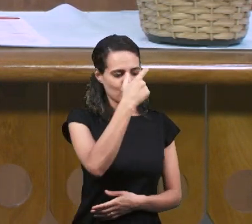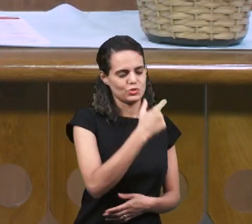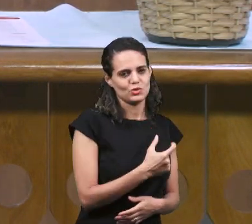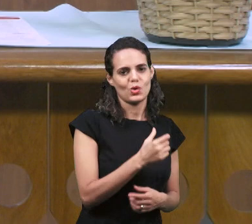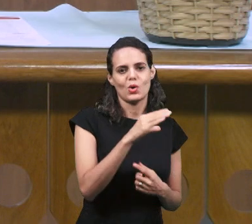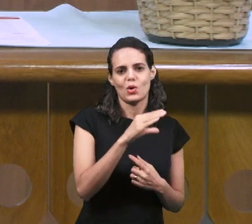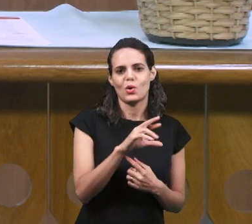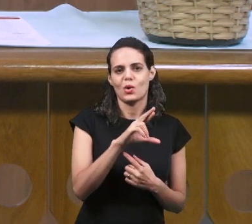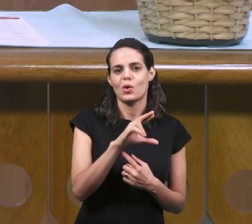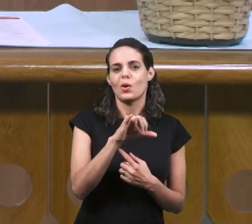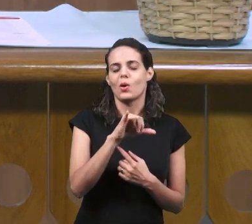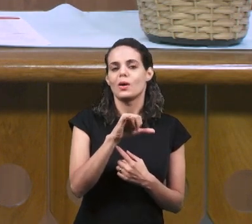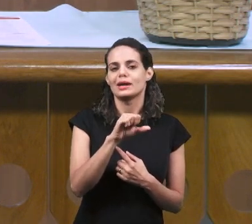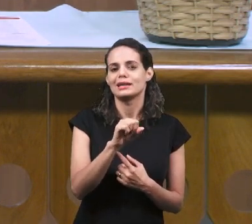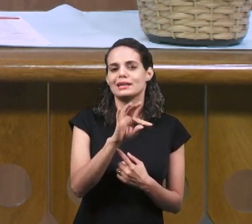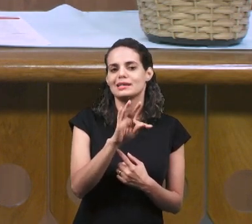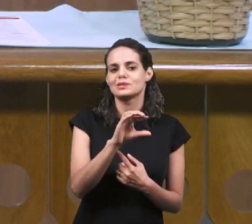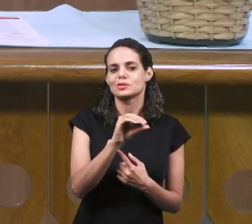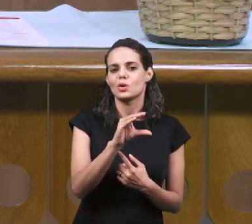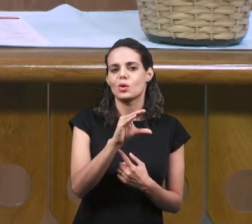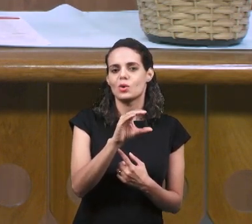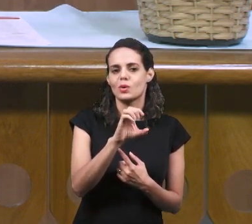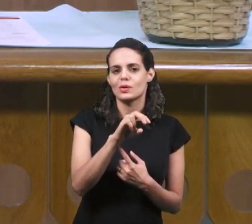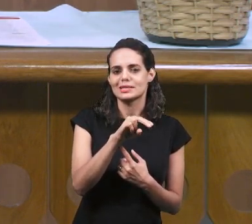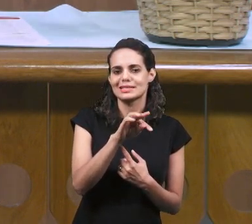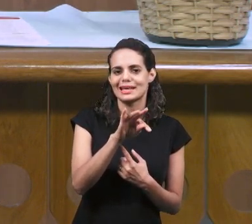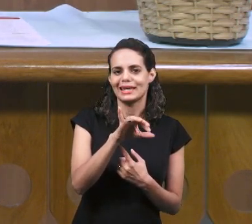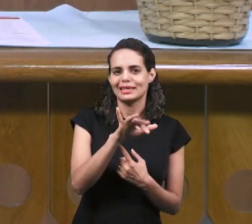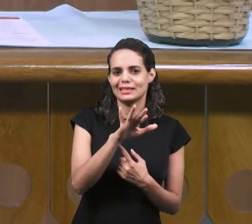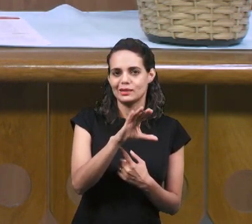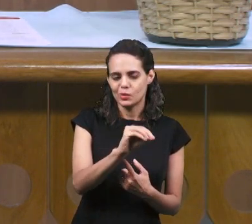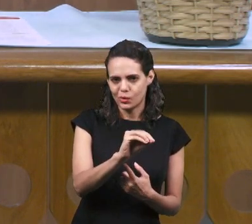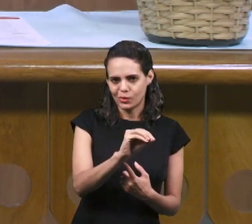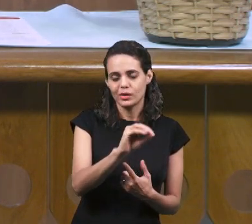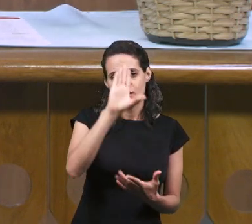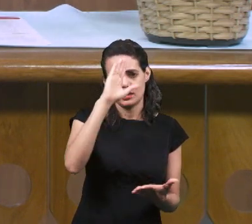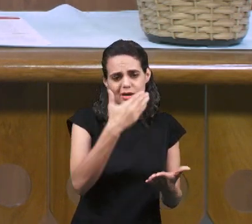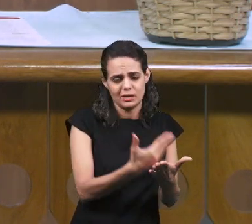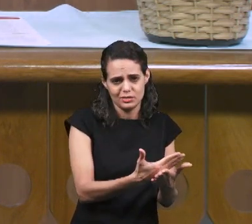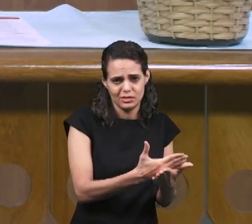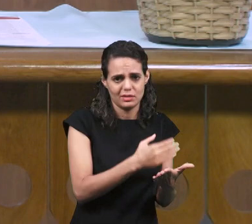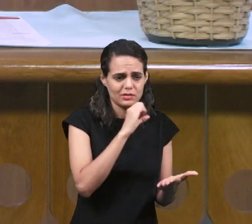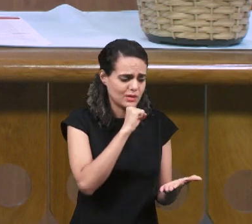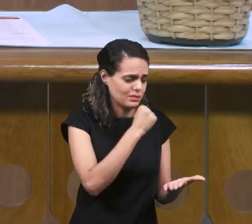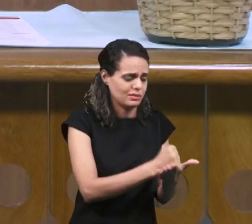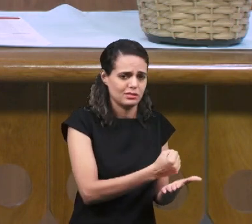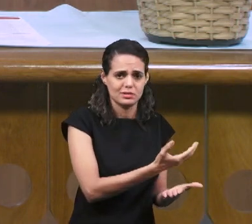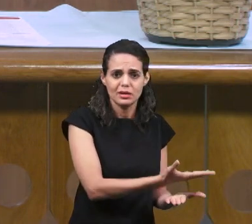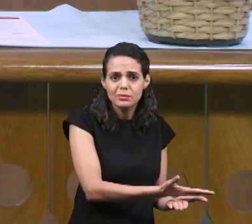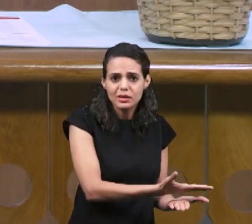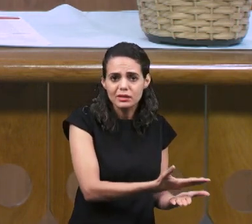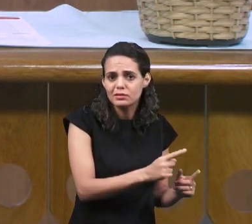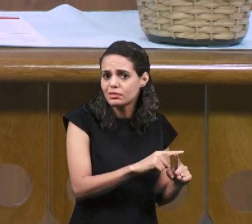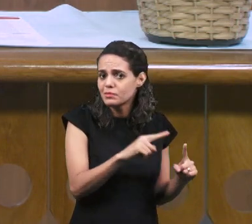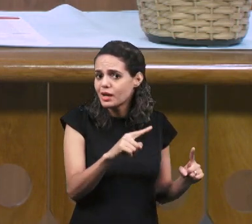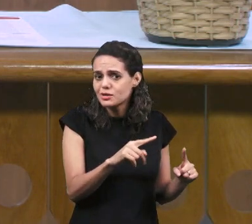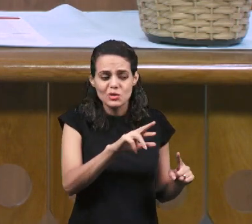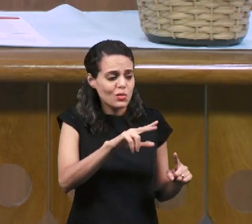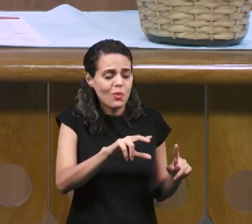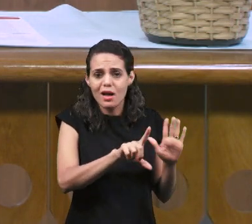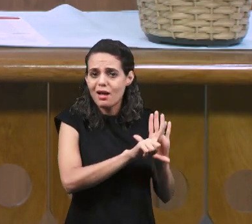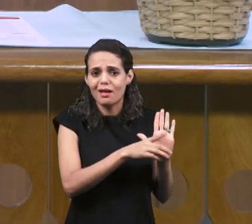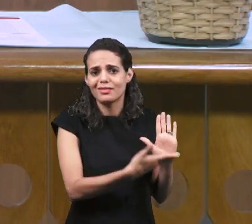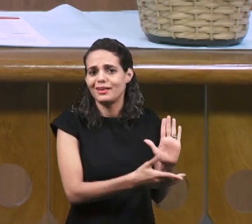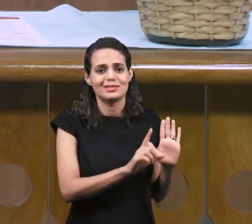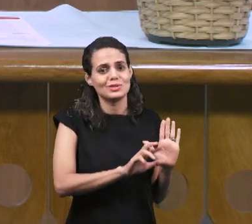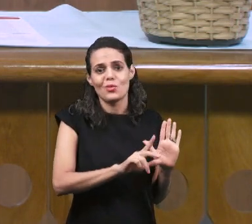Testament. Mais le texte dit, sont elles qui donnent témoignage de moi. Donc, nous sommes dans une œuvre qui connaît Jésus et